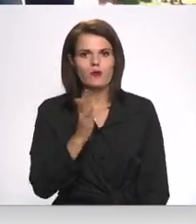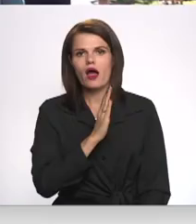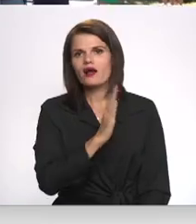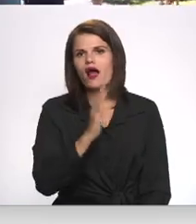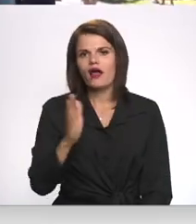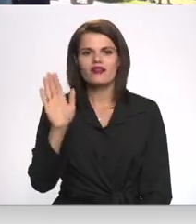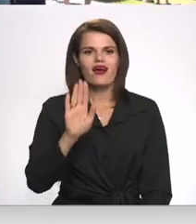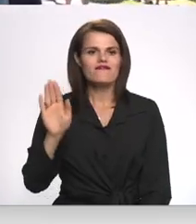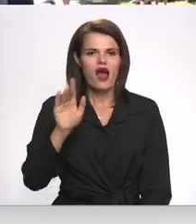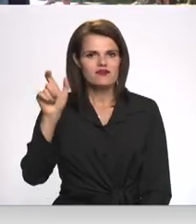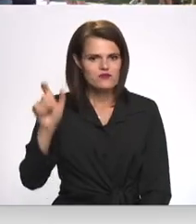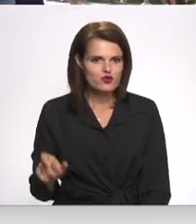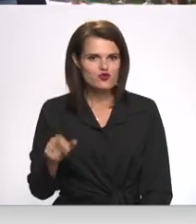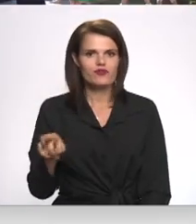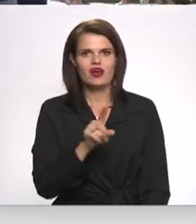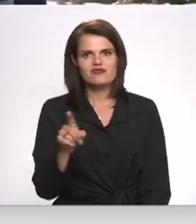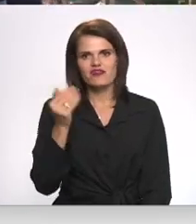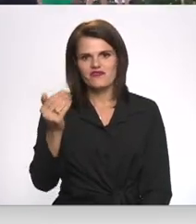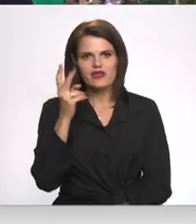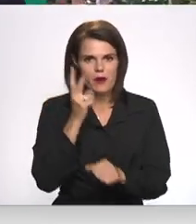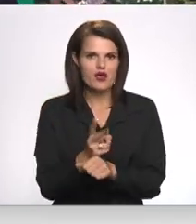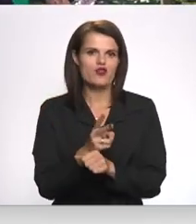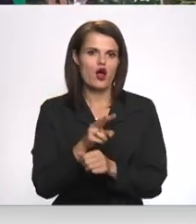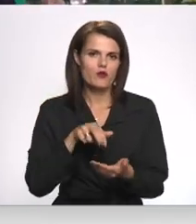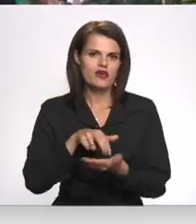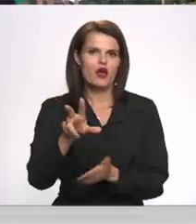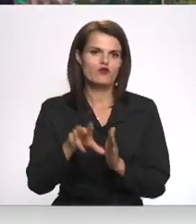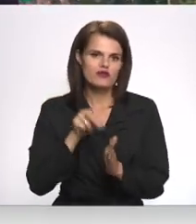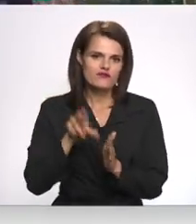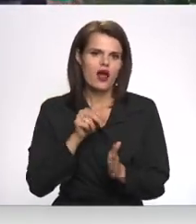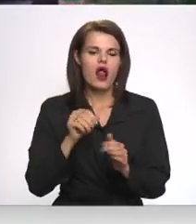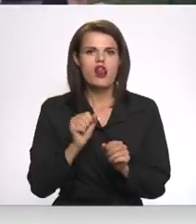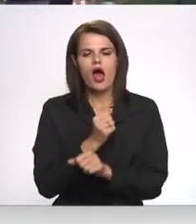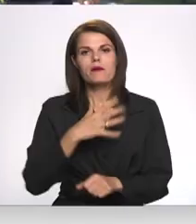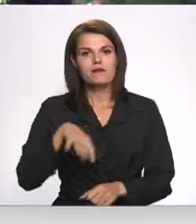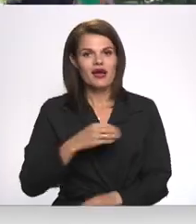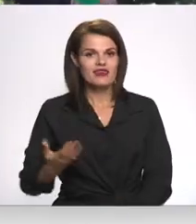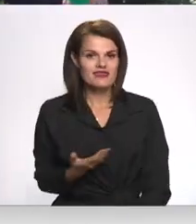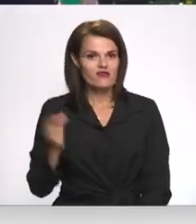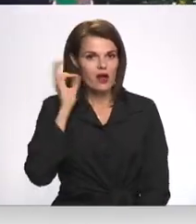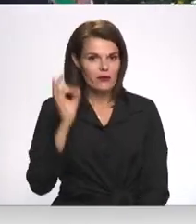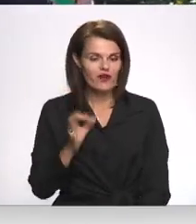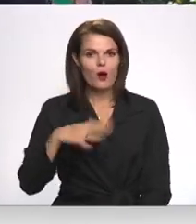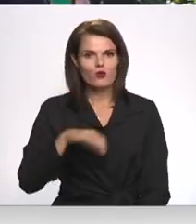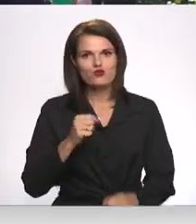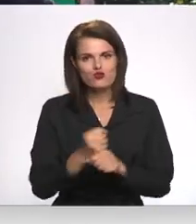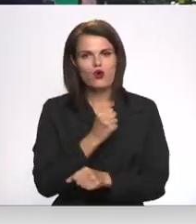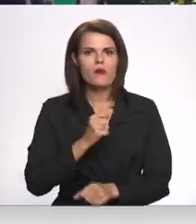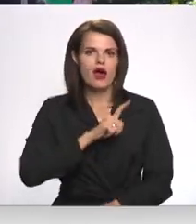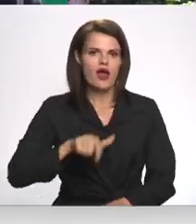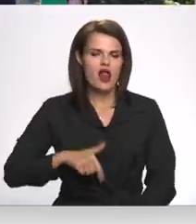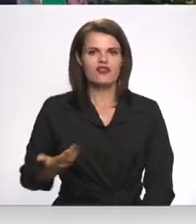pilsonis, varbūt tās ir viņa pienākums iet uz vēlēšanām. Tomēr, lai arī mēs dzīvojam Vācijā, mums tomēr Latvijā ir